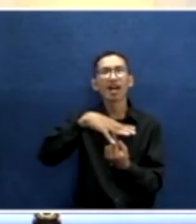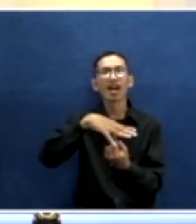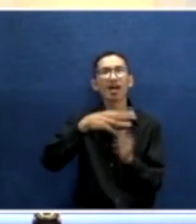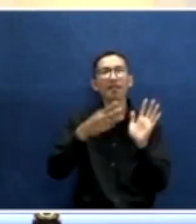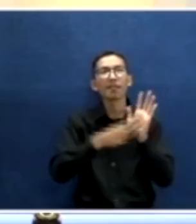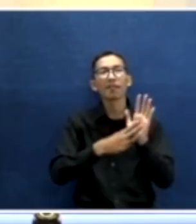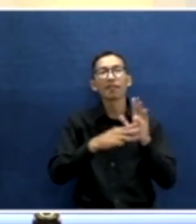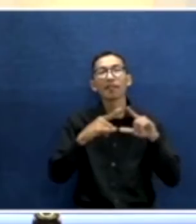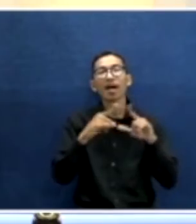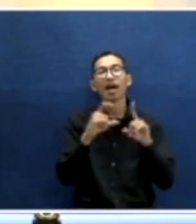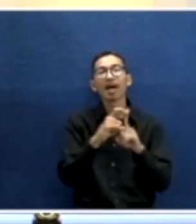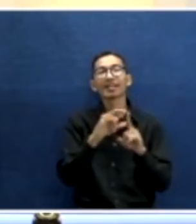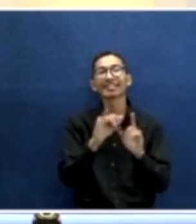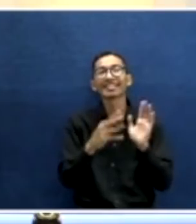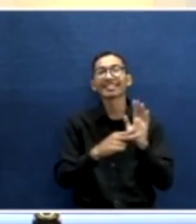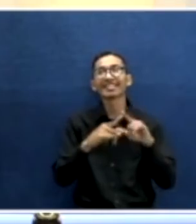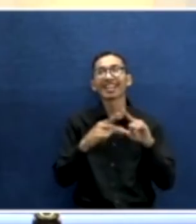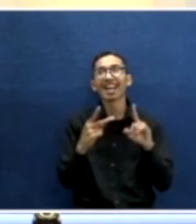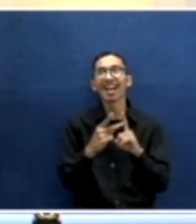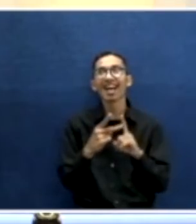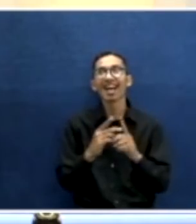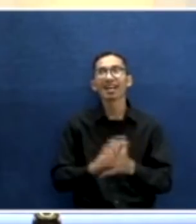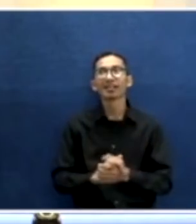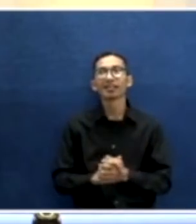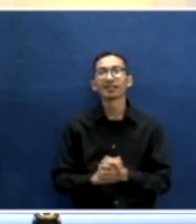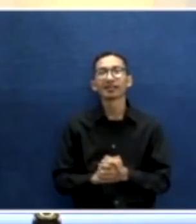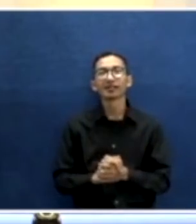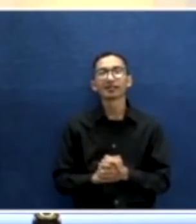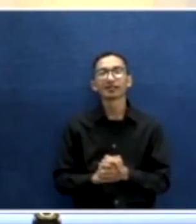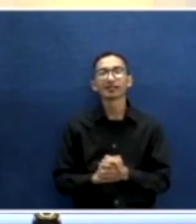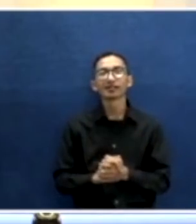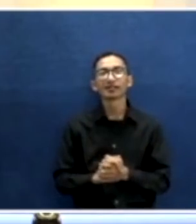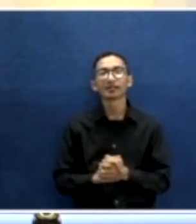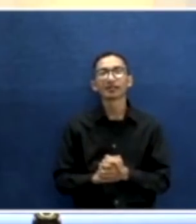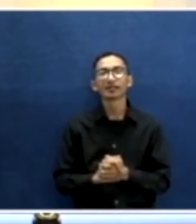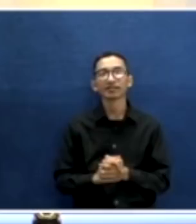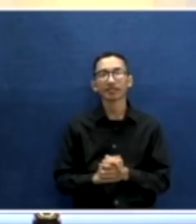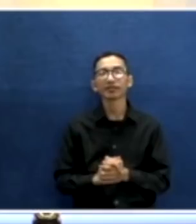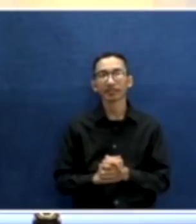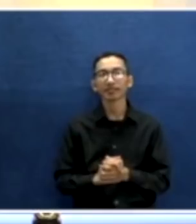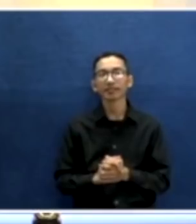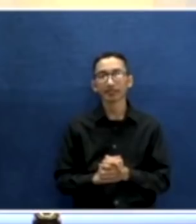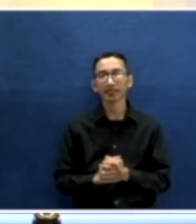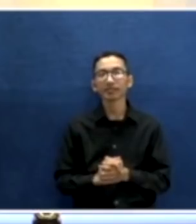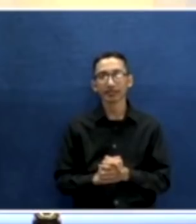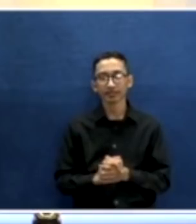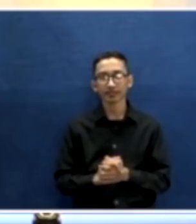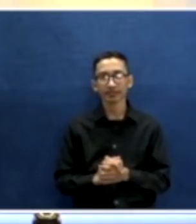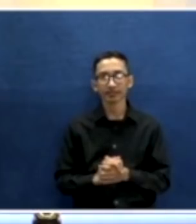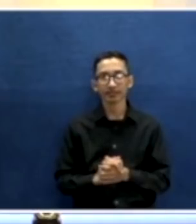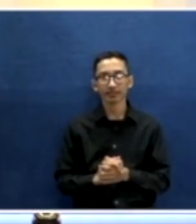diantara 114000 sampai 140.000 Sabat karena para ulama itu beda-beda berapa jumlah para sahabat nabi Adam mengatakan